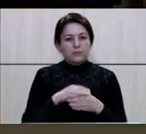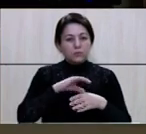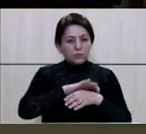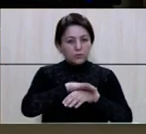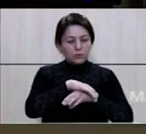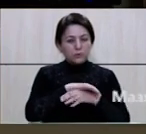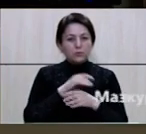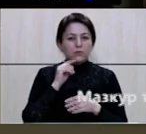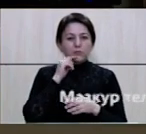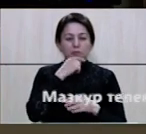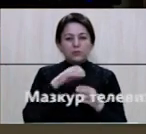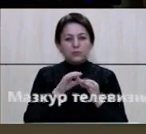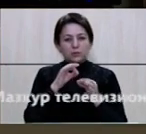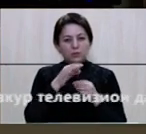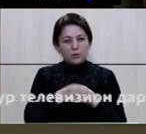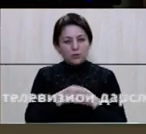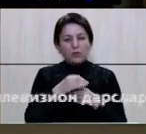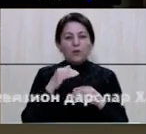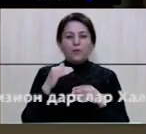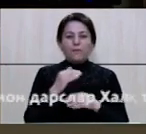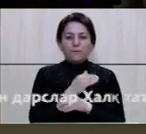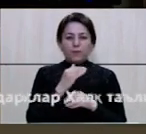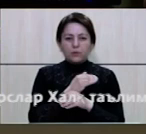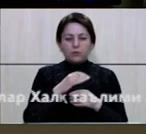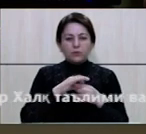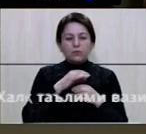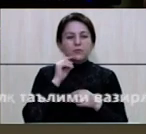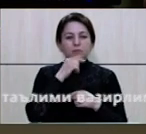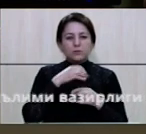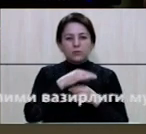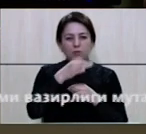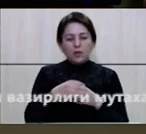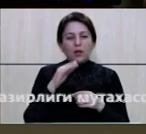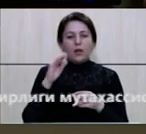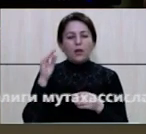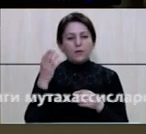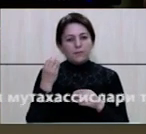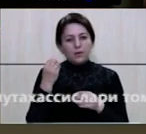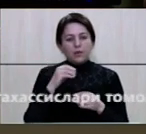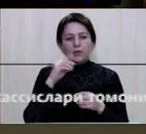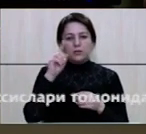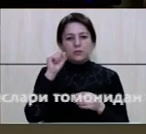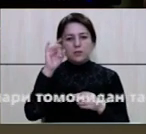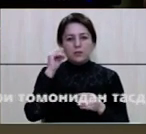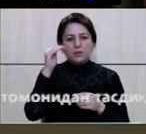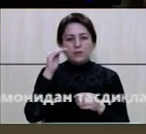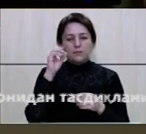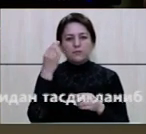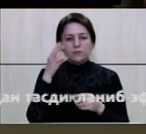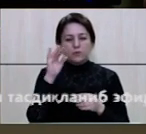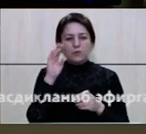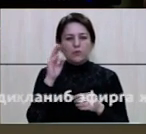Toshkent iqtisodiy rayoni, Farg'ona iqtisodiy rayoni hamda Zarafshon iqtisodiy rayonlari bilan tanishgan